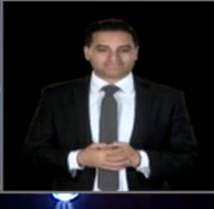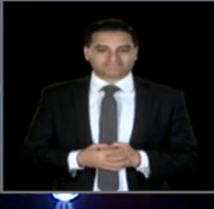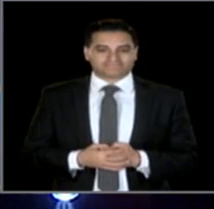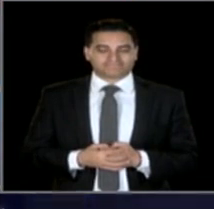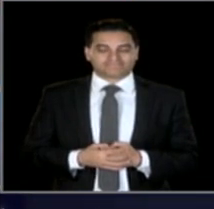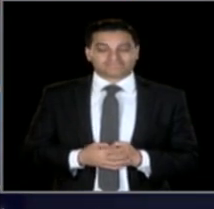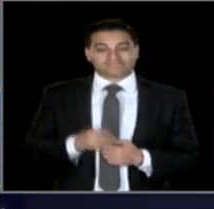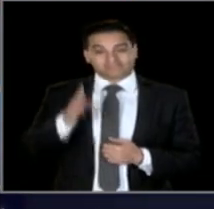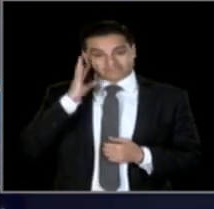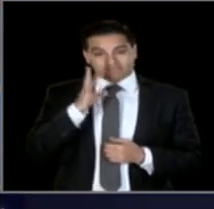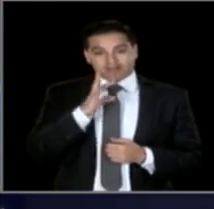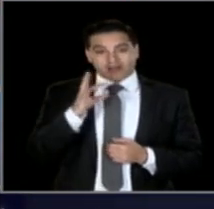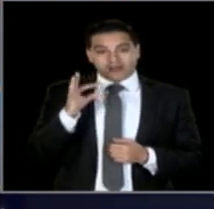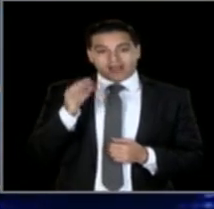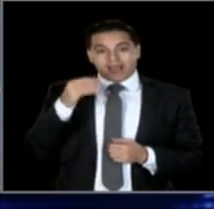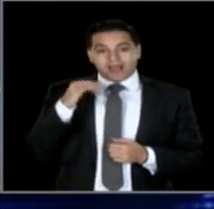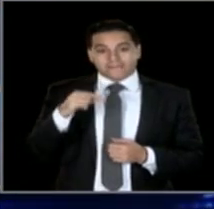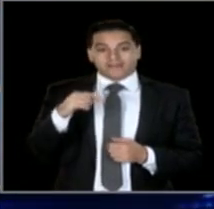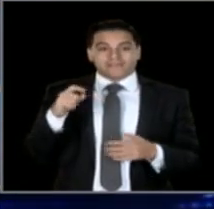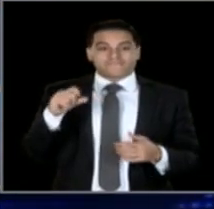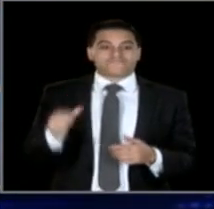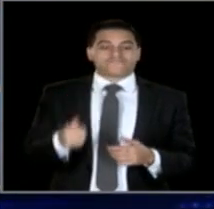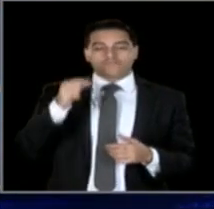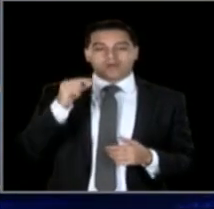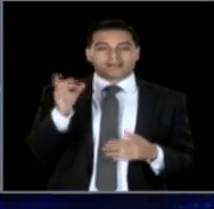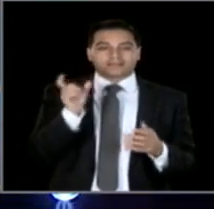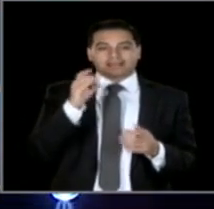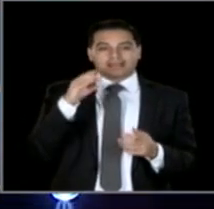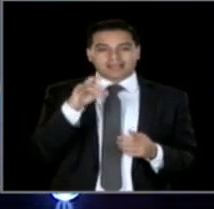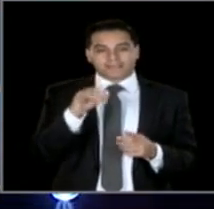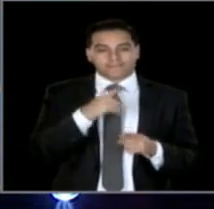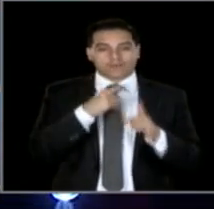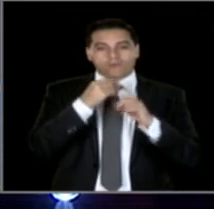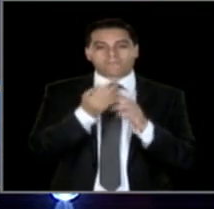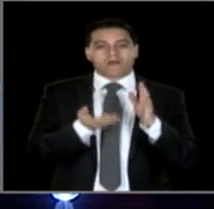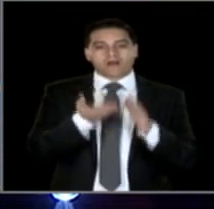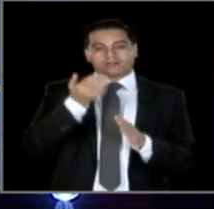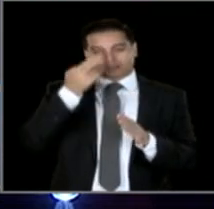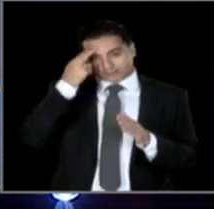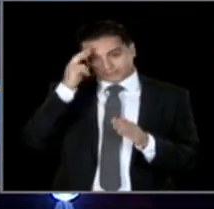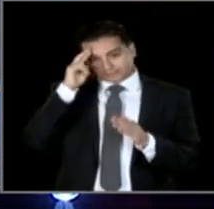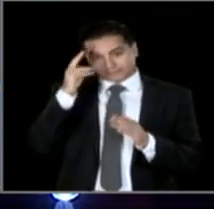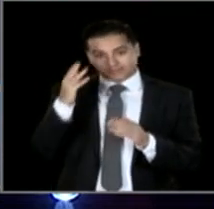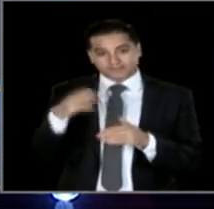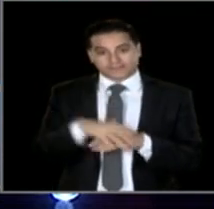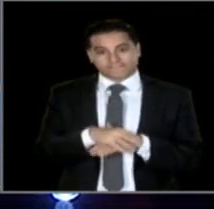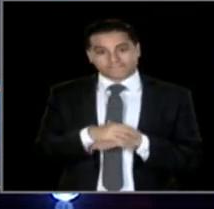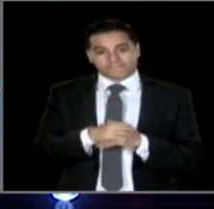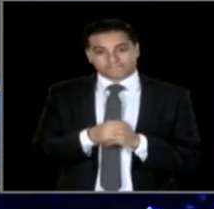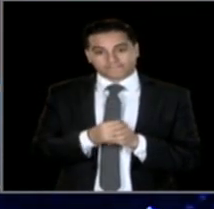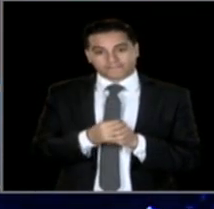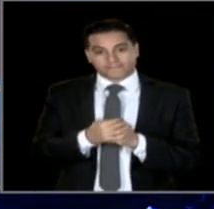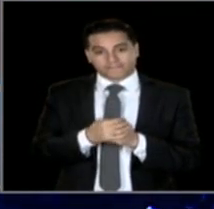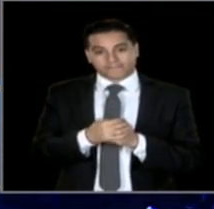هو يعتبر مثل أعلى لأحمد فؤاد نجم، هو قال كده كذا مرة. في إجابة